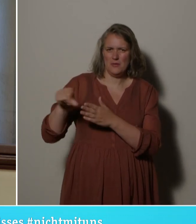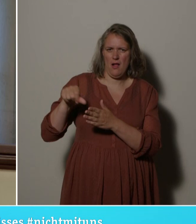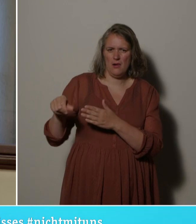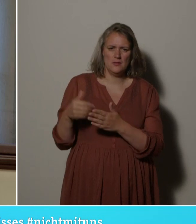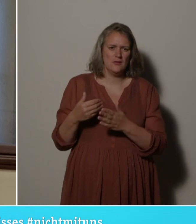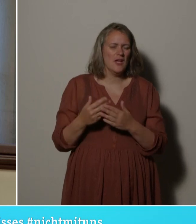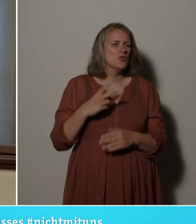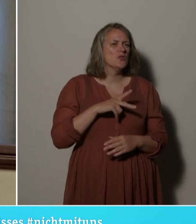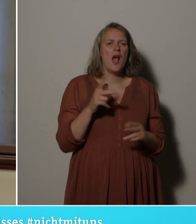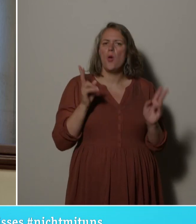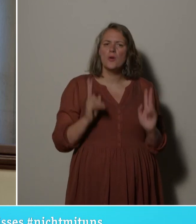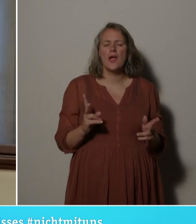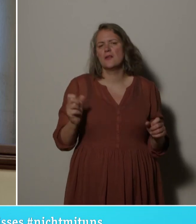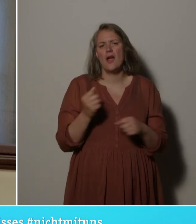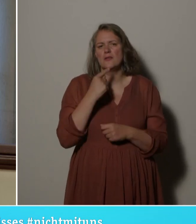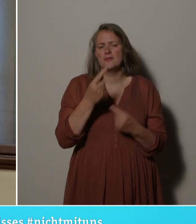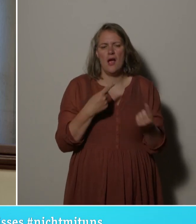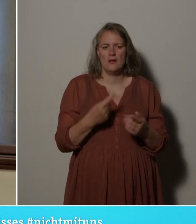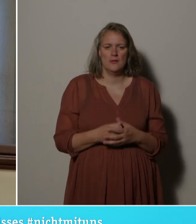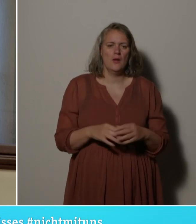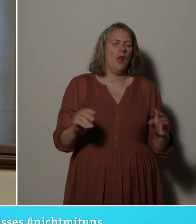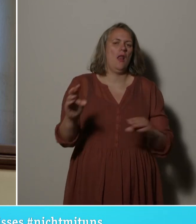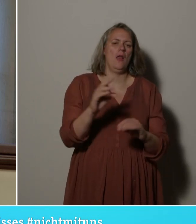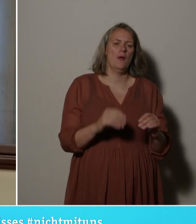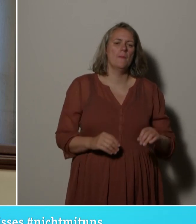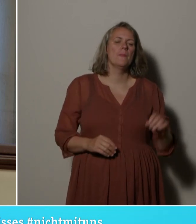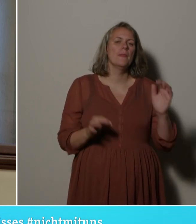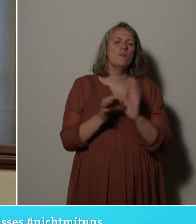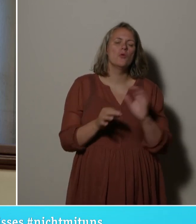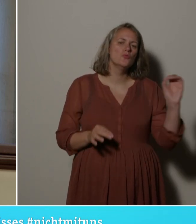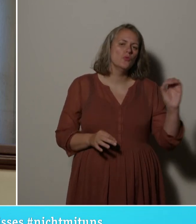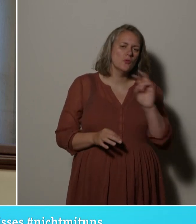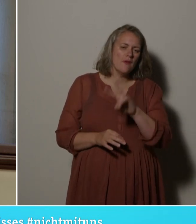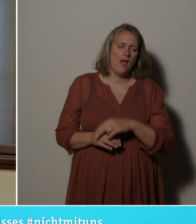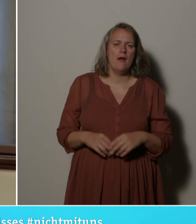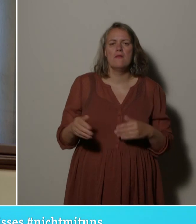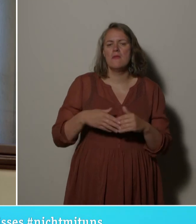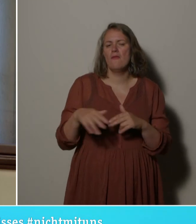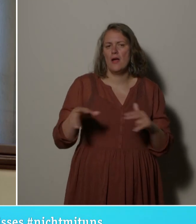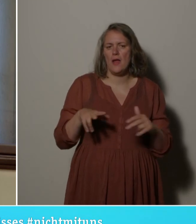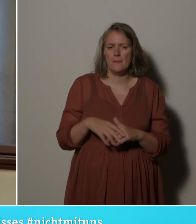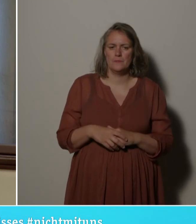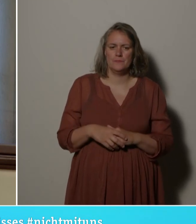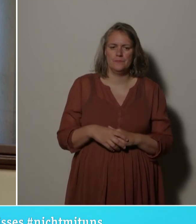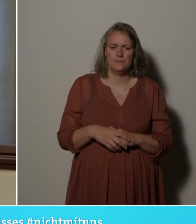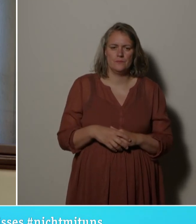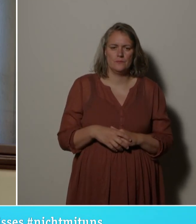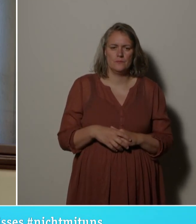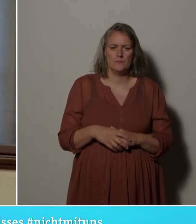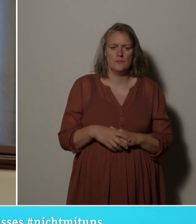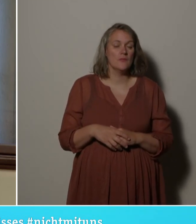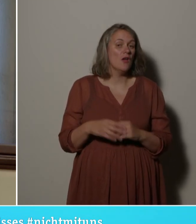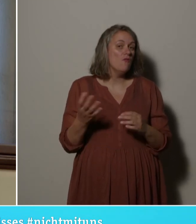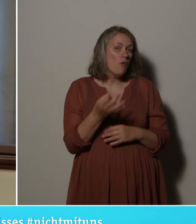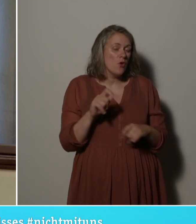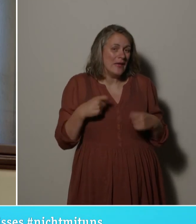sozialer Ungerechtigkeit an dieser Stelle reden. Punkt 002, Nahverkehr. Was ist der Zweck des